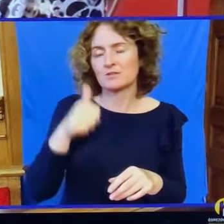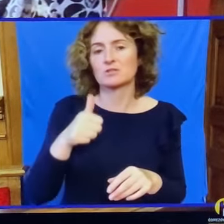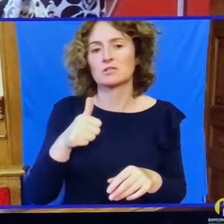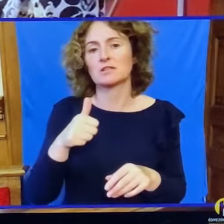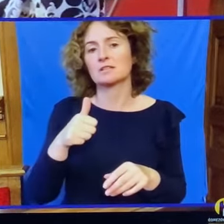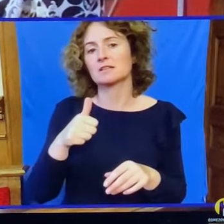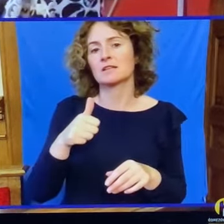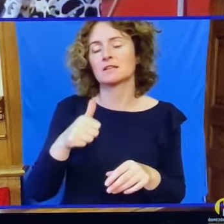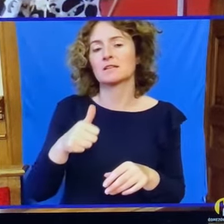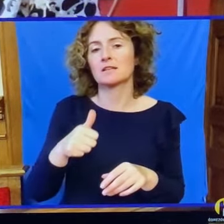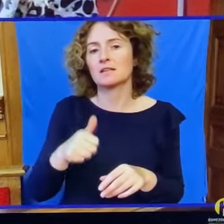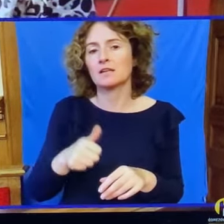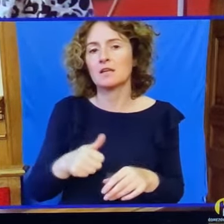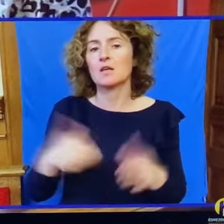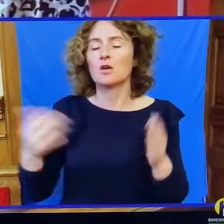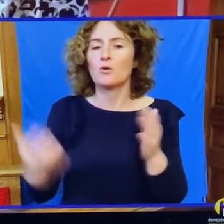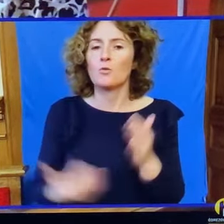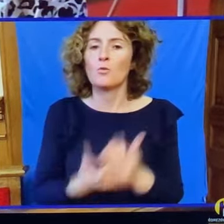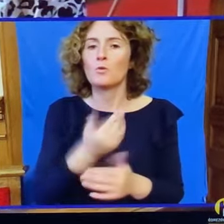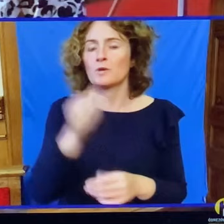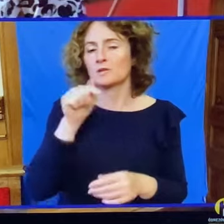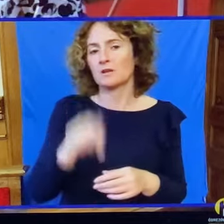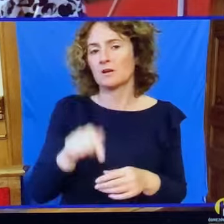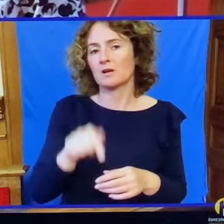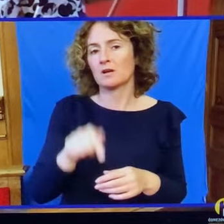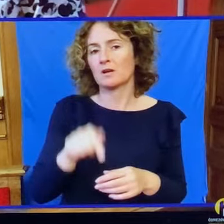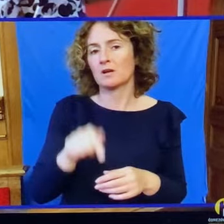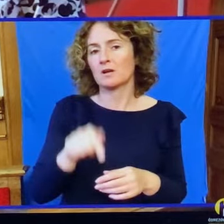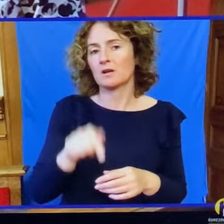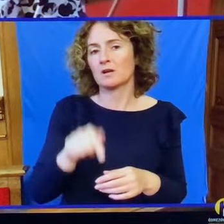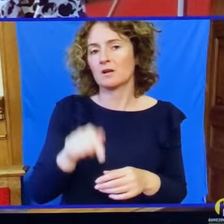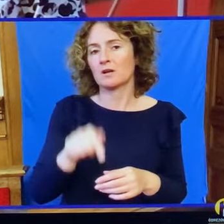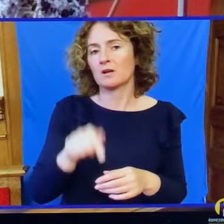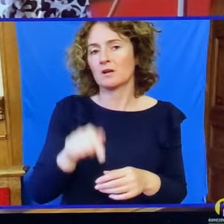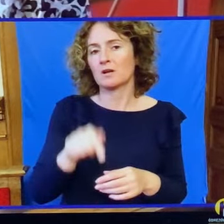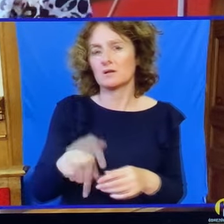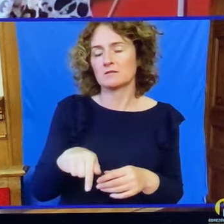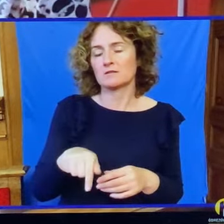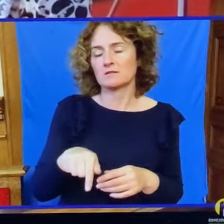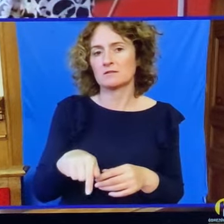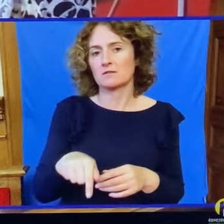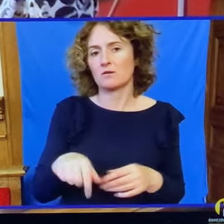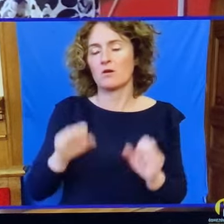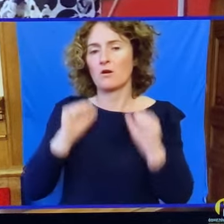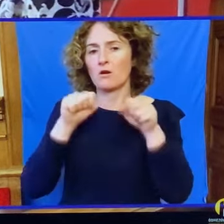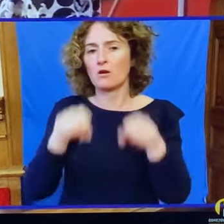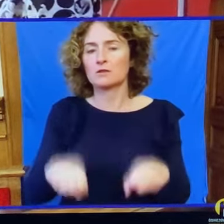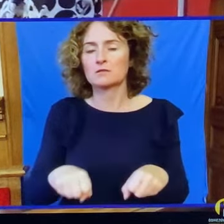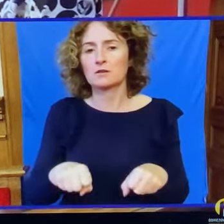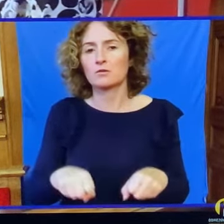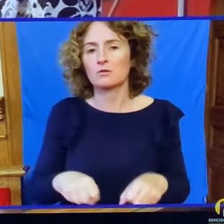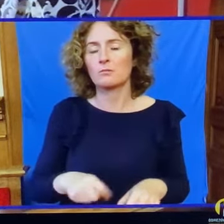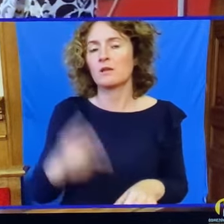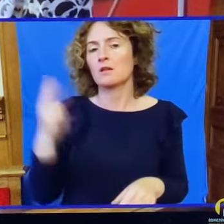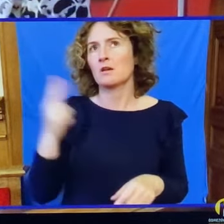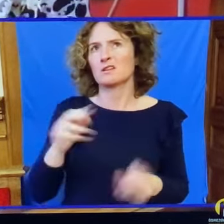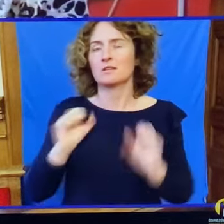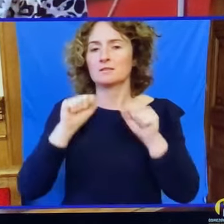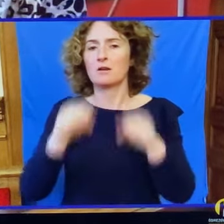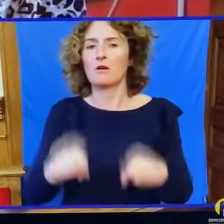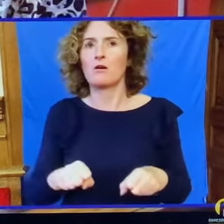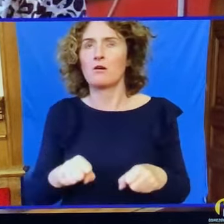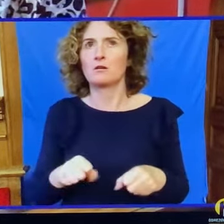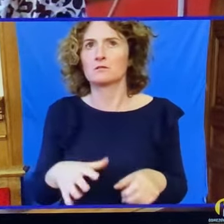a hatalom, akit ők is folyamatosan a gazda vagy a gyűlölet, a hatalom vagy nem is tudom